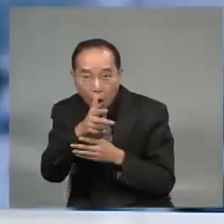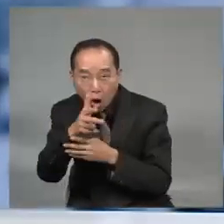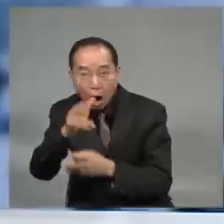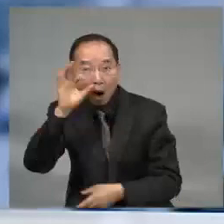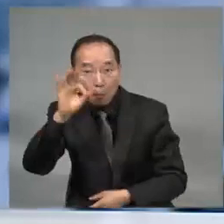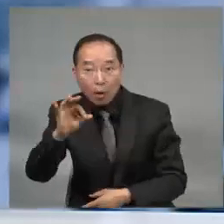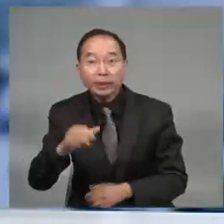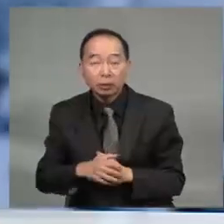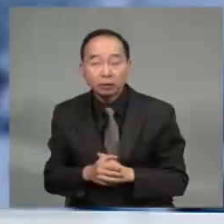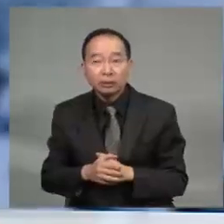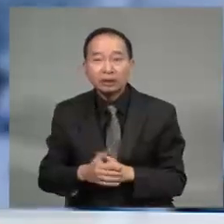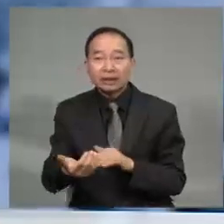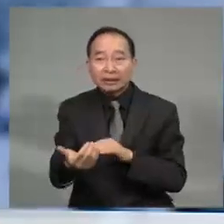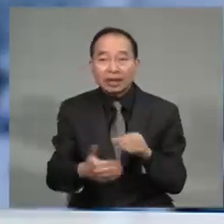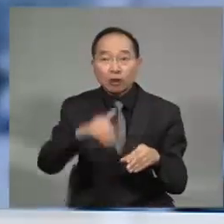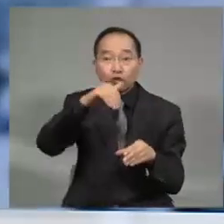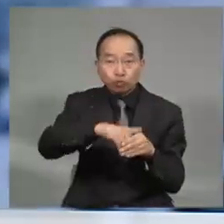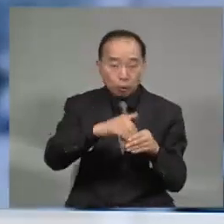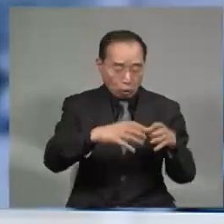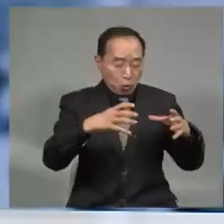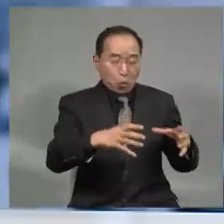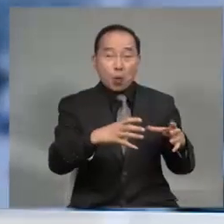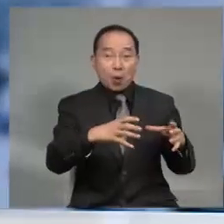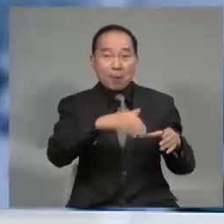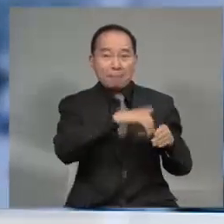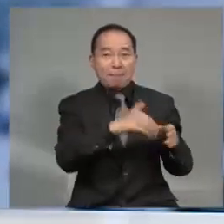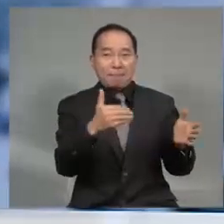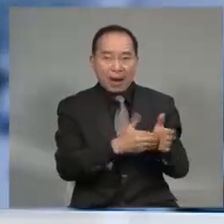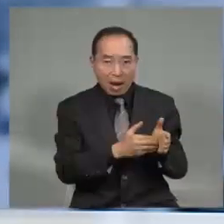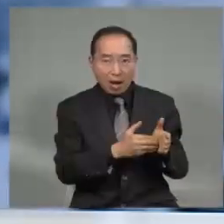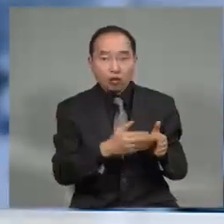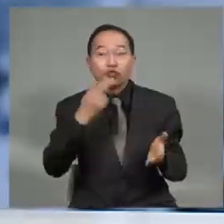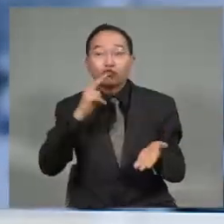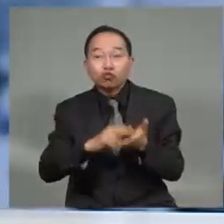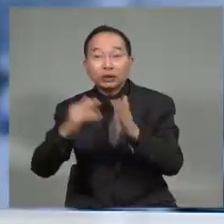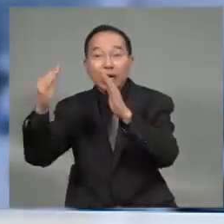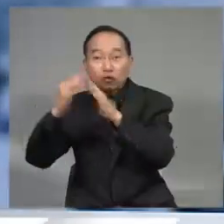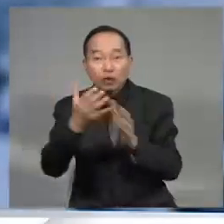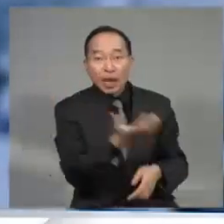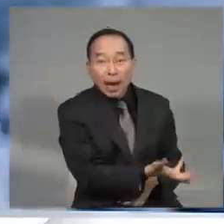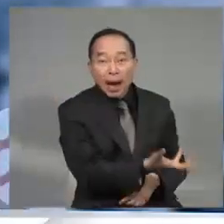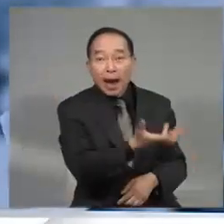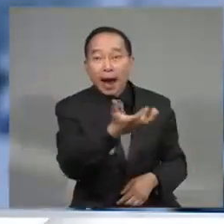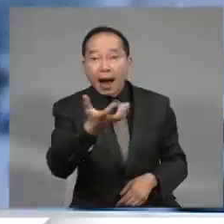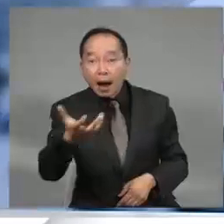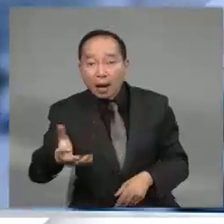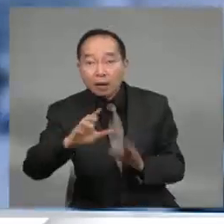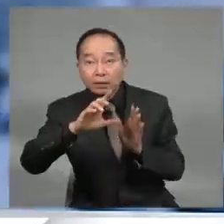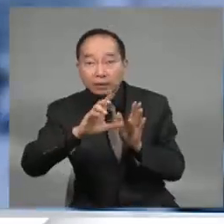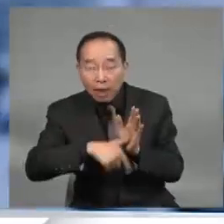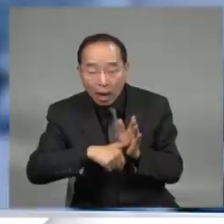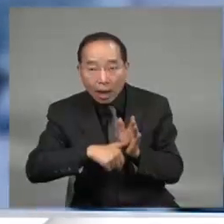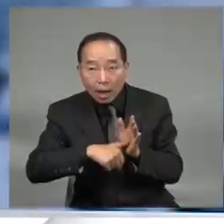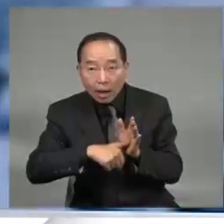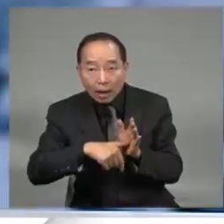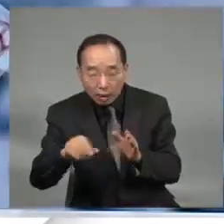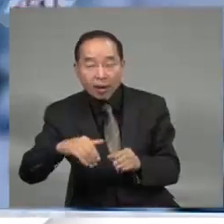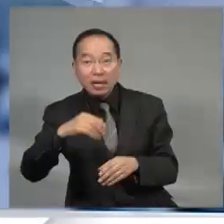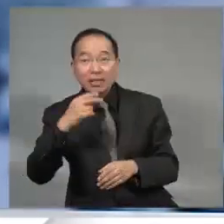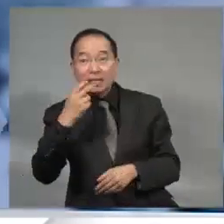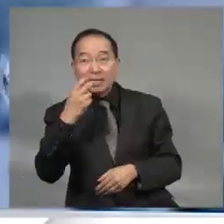텐데요. 사전투표함을 관할 우체국까지 인계하는 과정에 사전투표 참관인이 지정한 투표 참관인이 반드시 동행하는